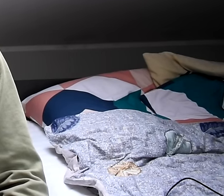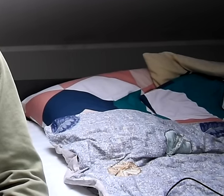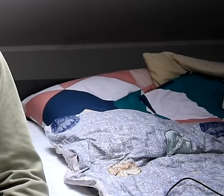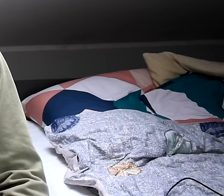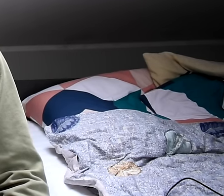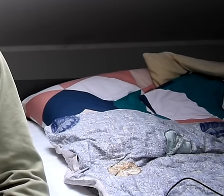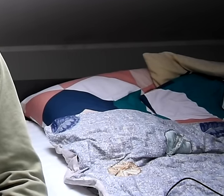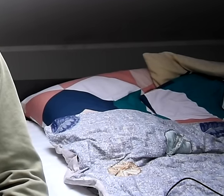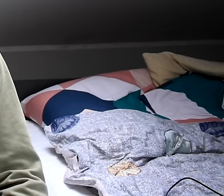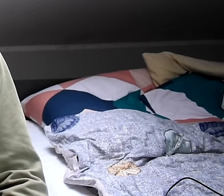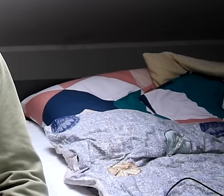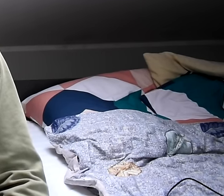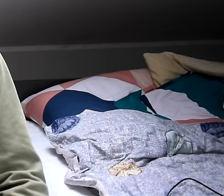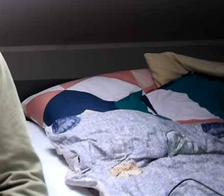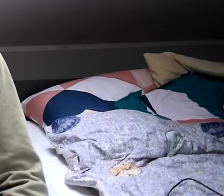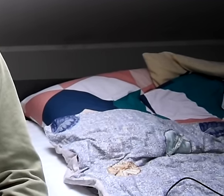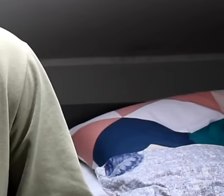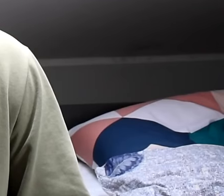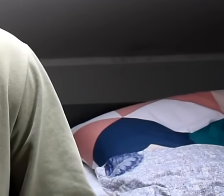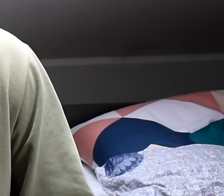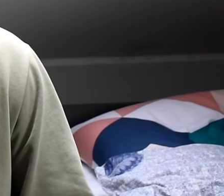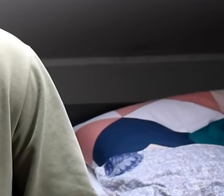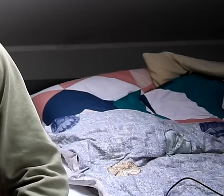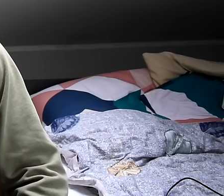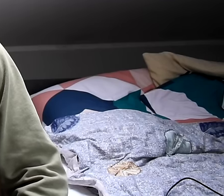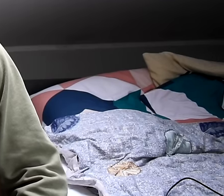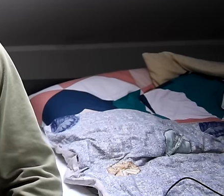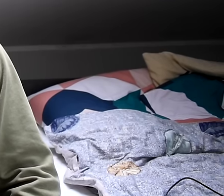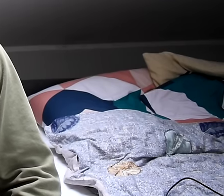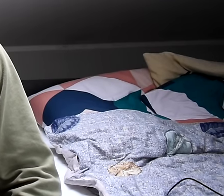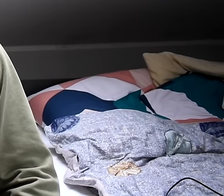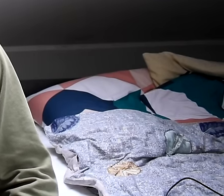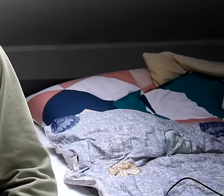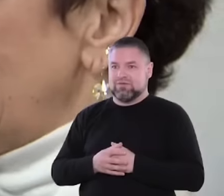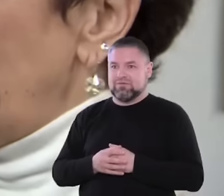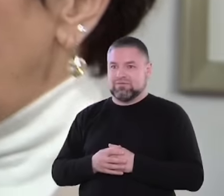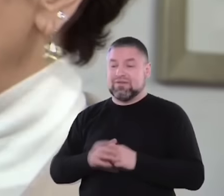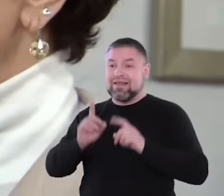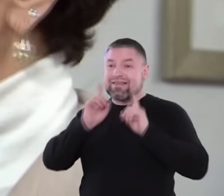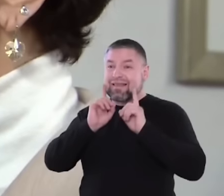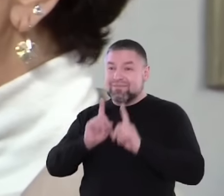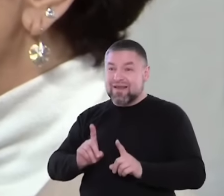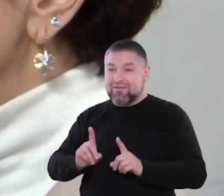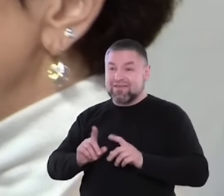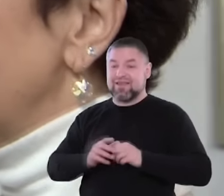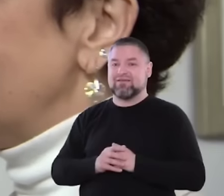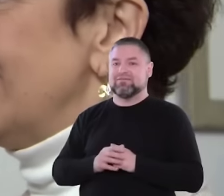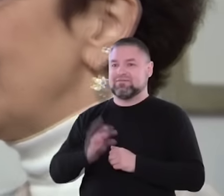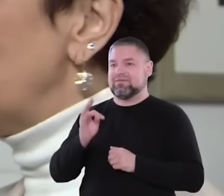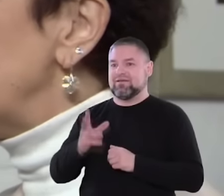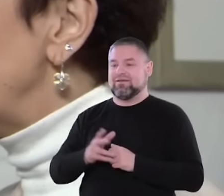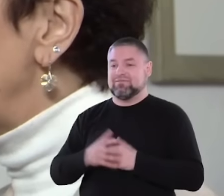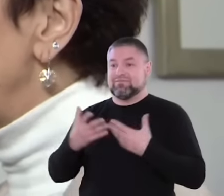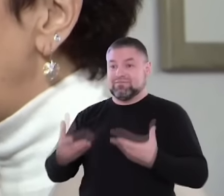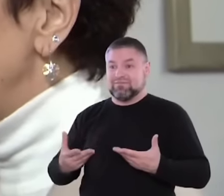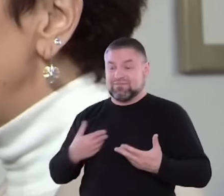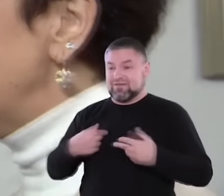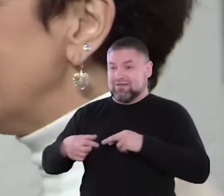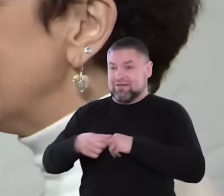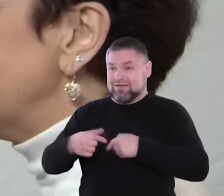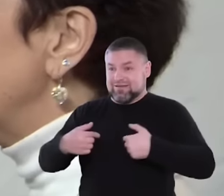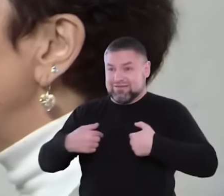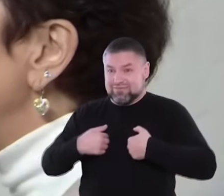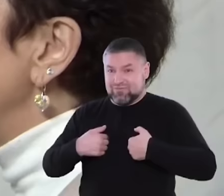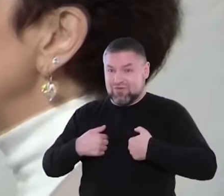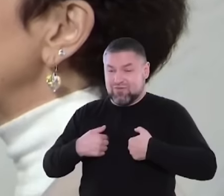nie? Ale k***a, wybrnął, serio wybrnął. Nie lubię gościa, ale k***a, ma łeb na karku. Naprawdę? Tak. Chciałeś mi się